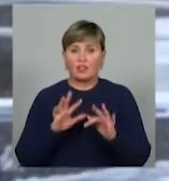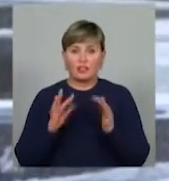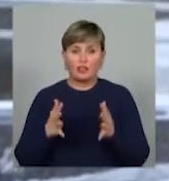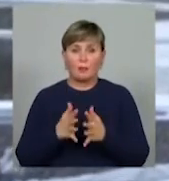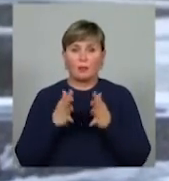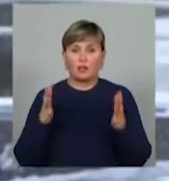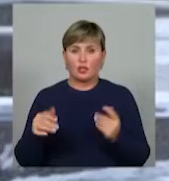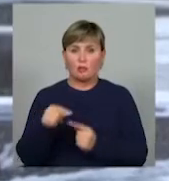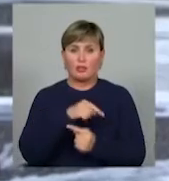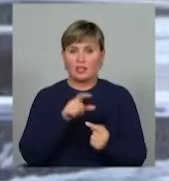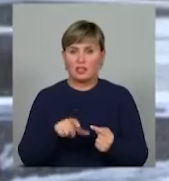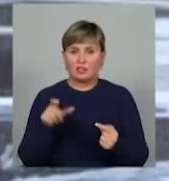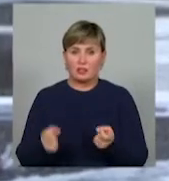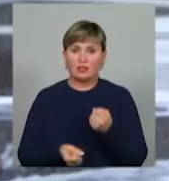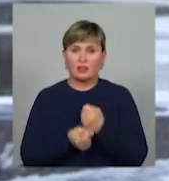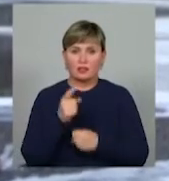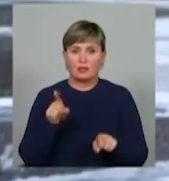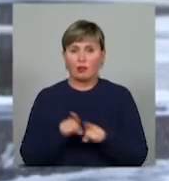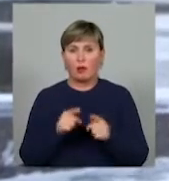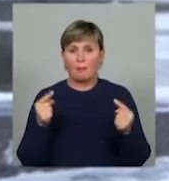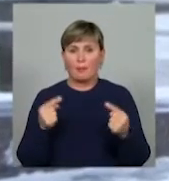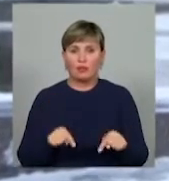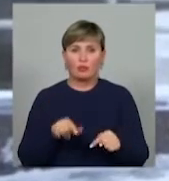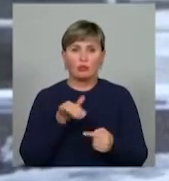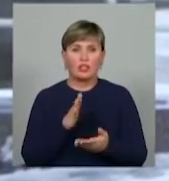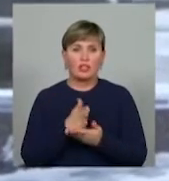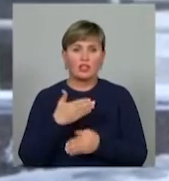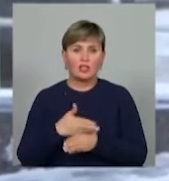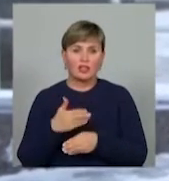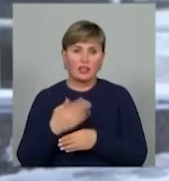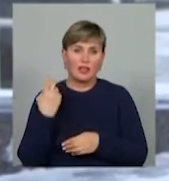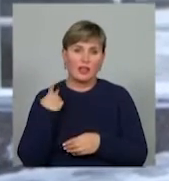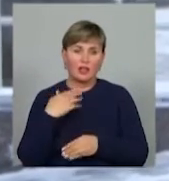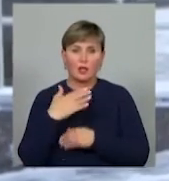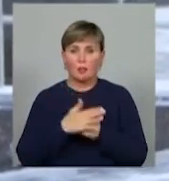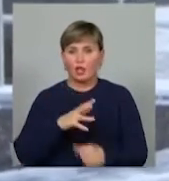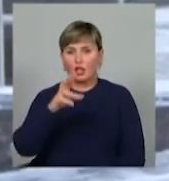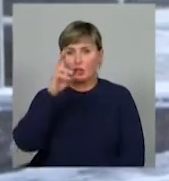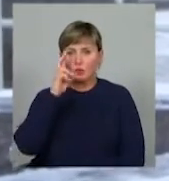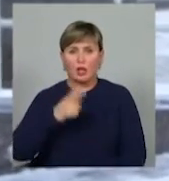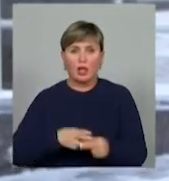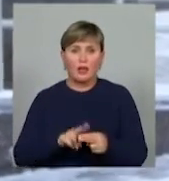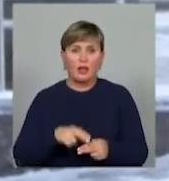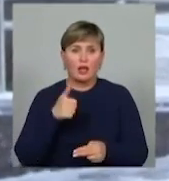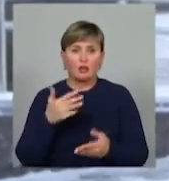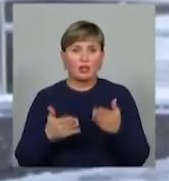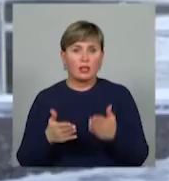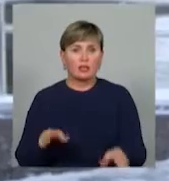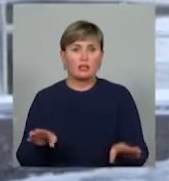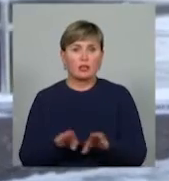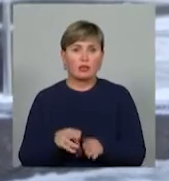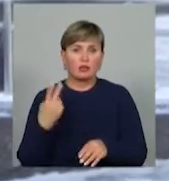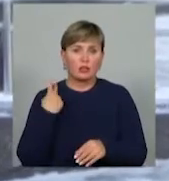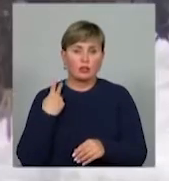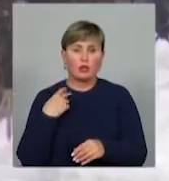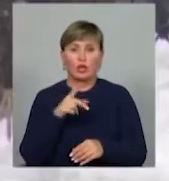большинство бизнесменов столкнулись с банкротством у них есть кредиты и долги перед государством это хорошо если закроют задолженности